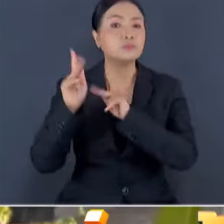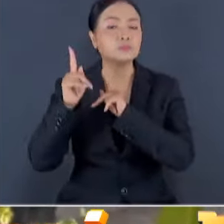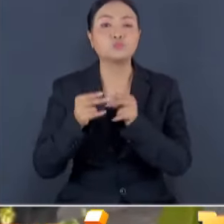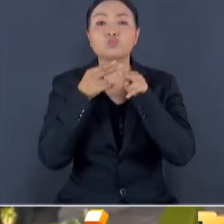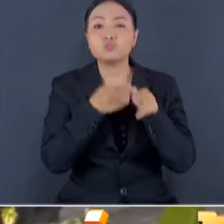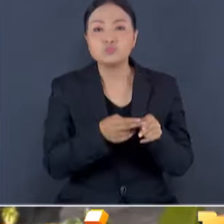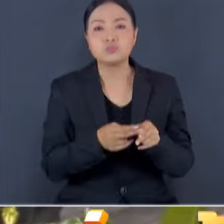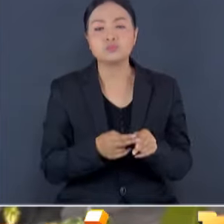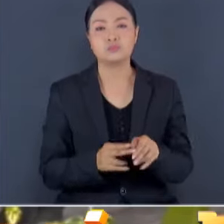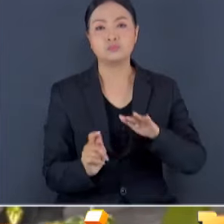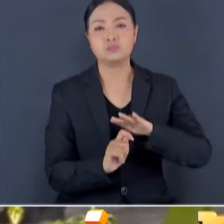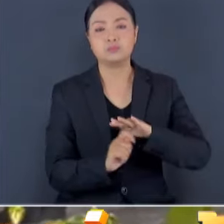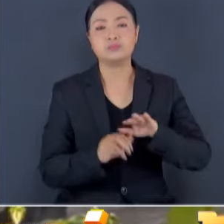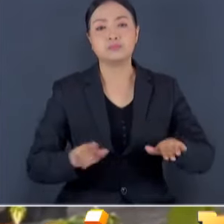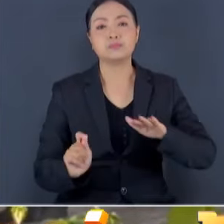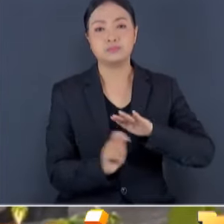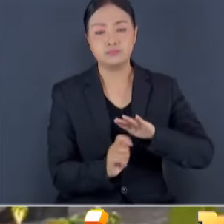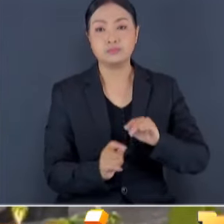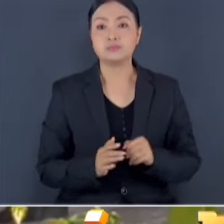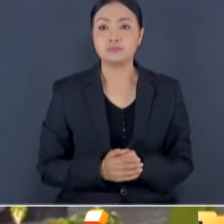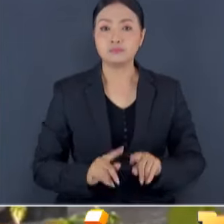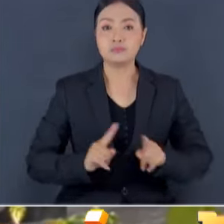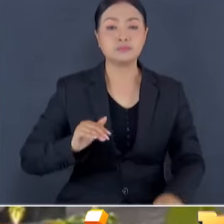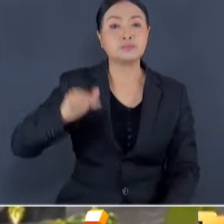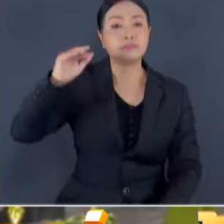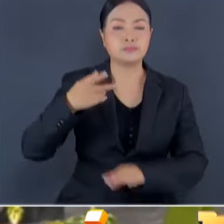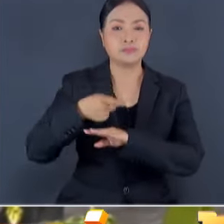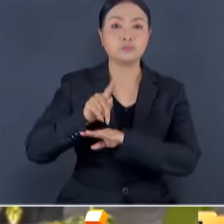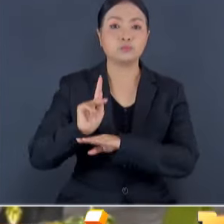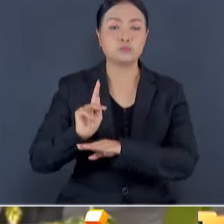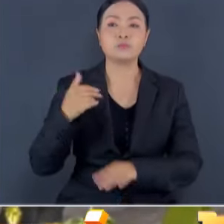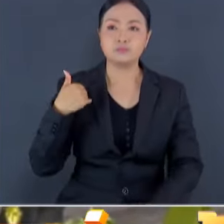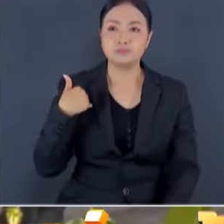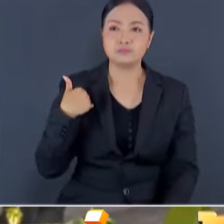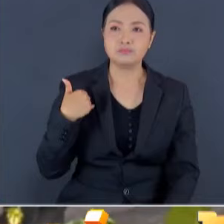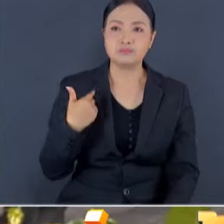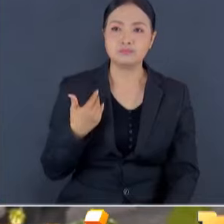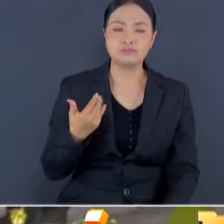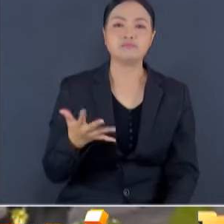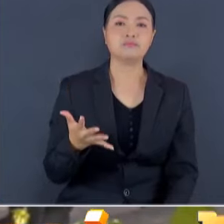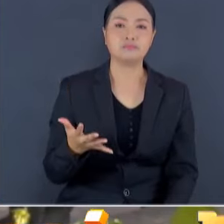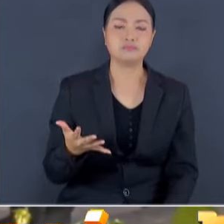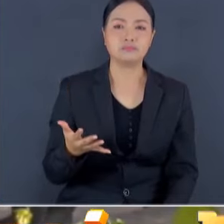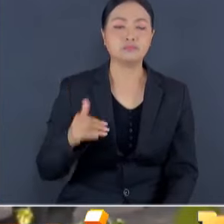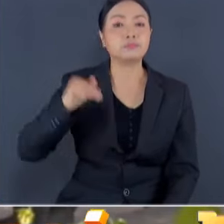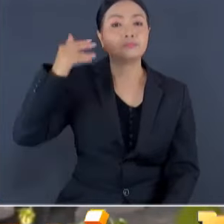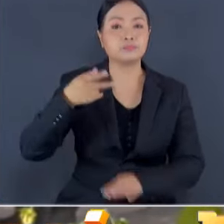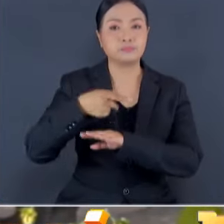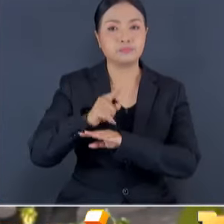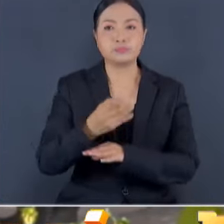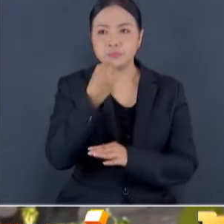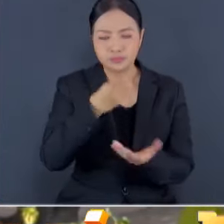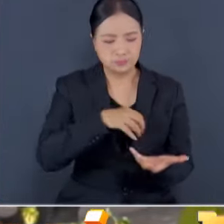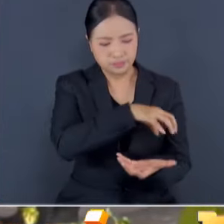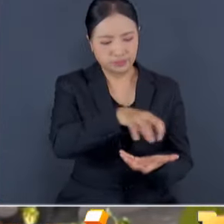เฉพาะน้องอนุบาลนะคะแต่ถ้าพี่ประถมนะค่ะก็ก็ไม่มีในภาพก็คือพี่ประถมเนี่ยอาหาร